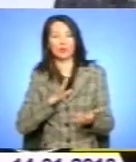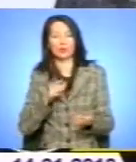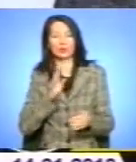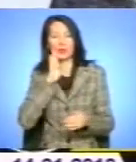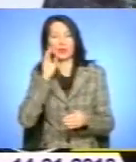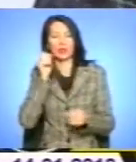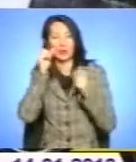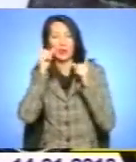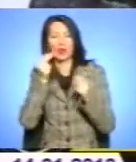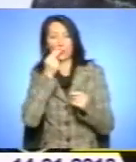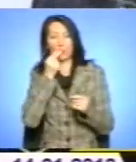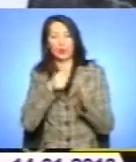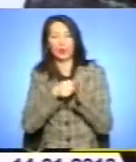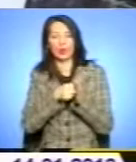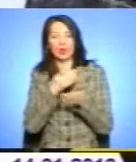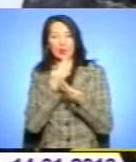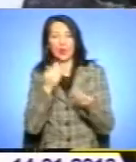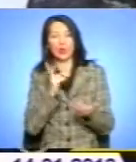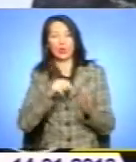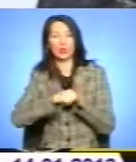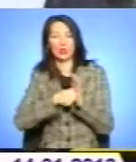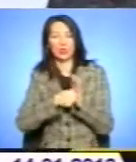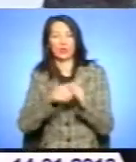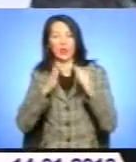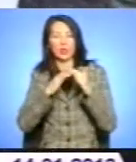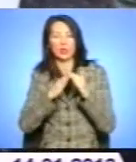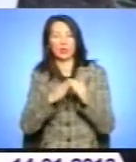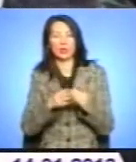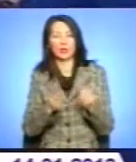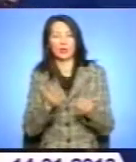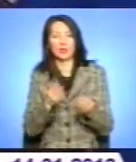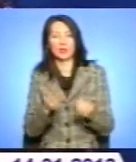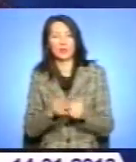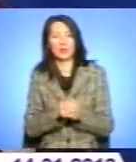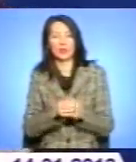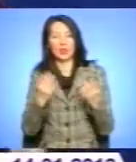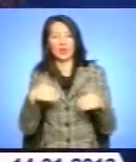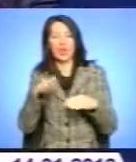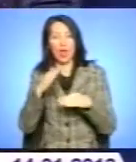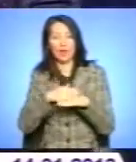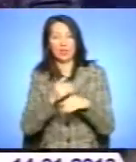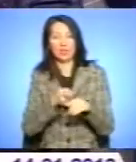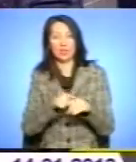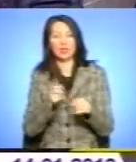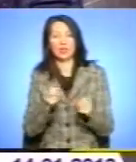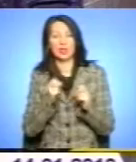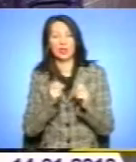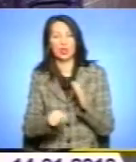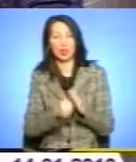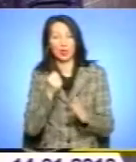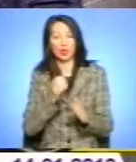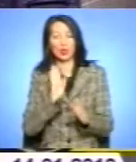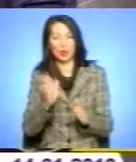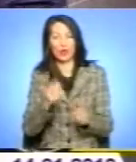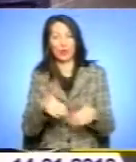все закривати. У кожного так майже, що хто закриває на колодку. Хіба десь далі, бо що. А вже увечері цей злочин було розкрито.